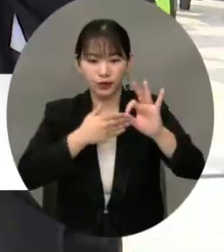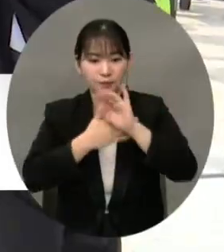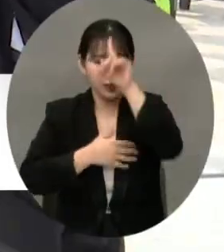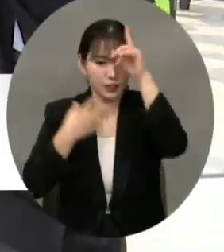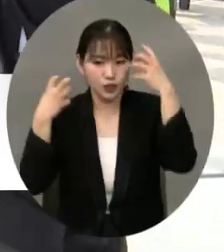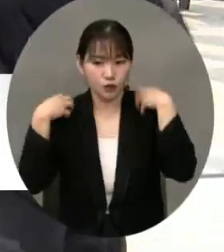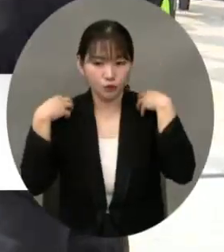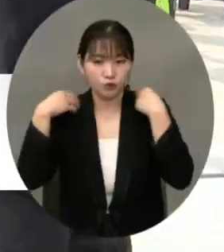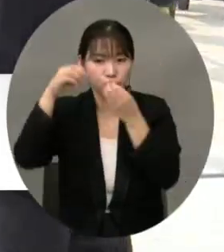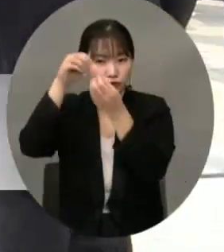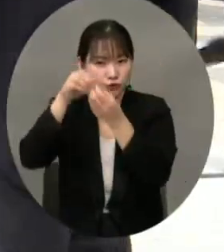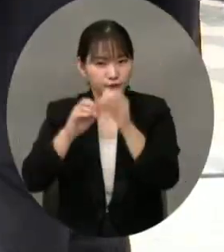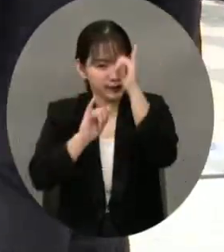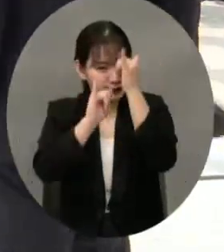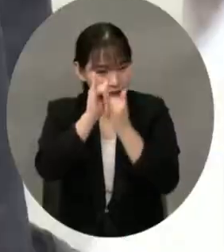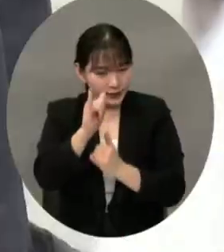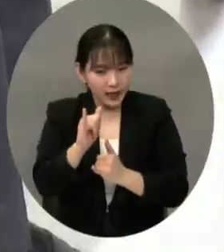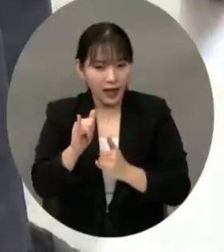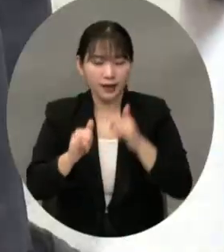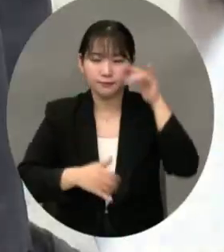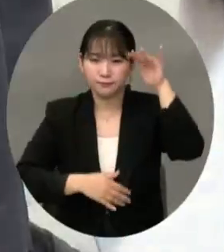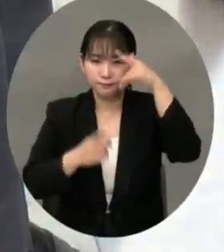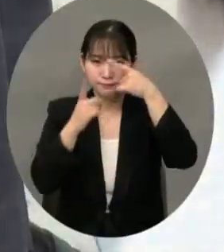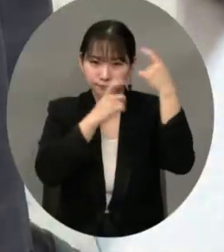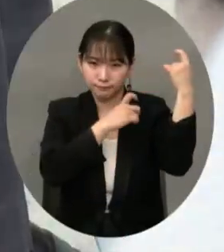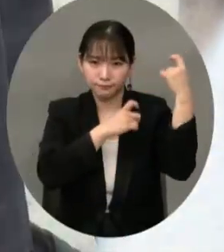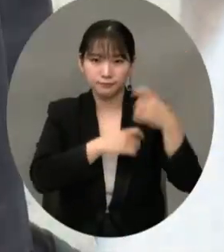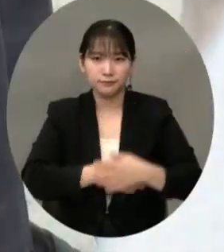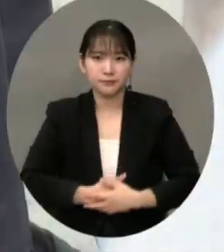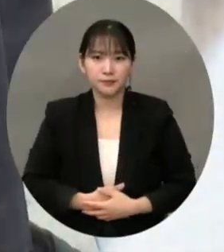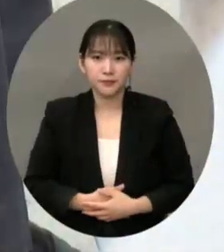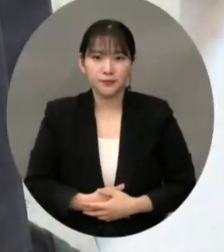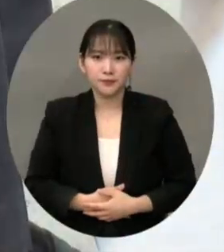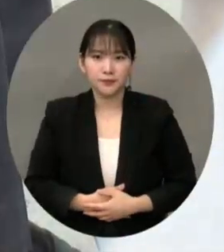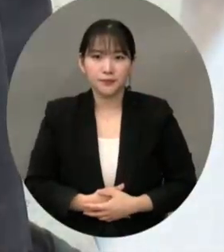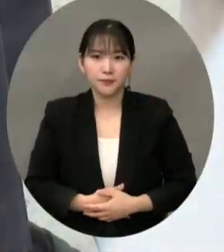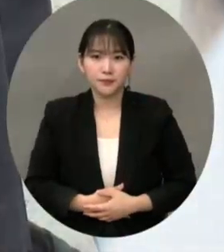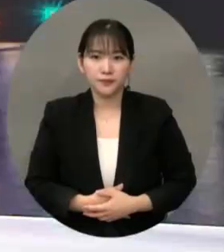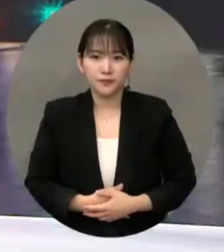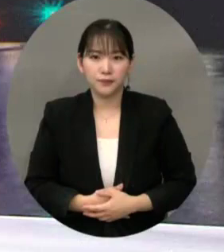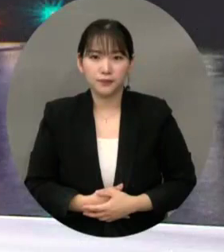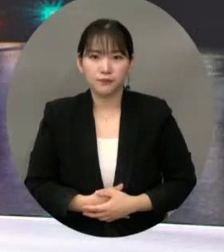임시정부의 법통과 역사적 의의를 기렸습니다.